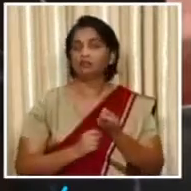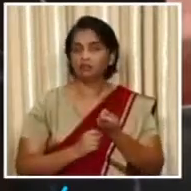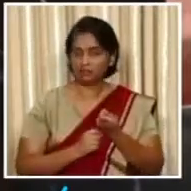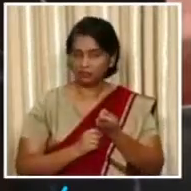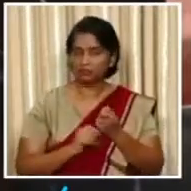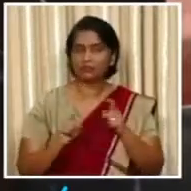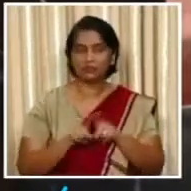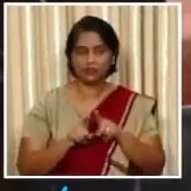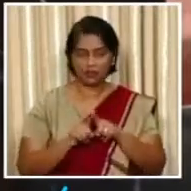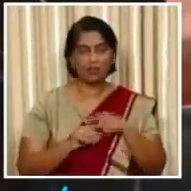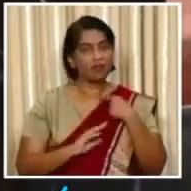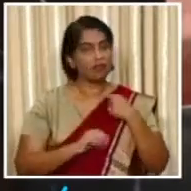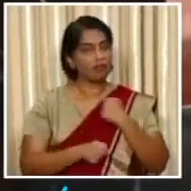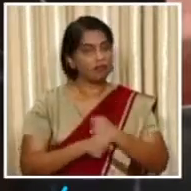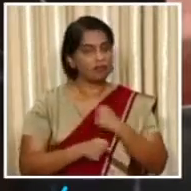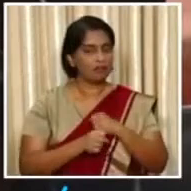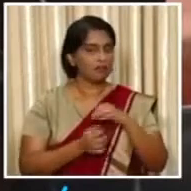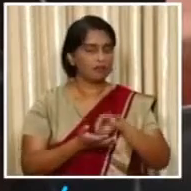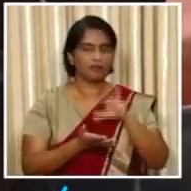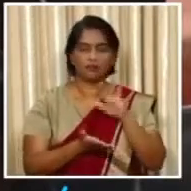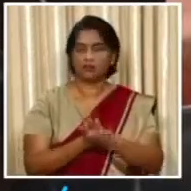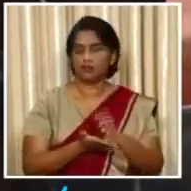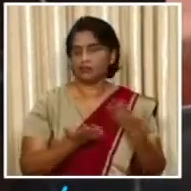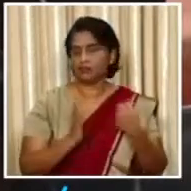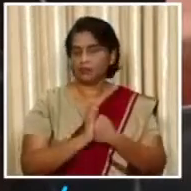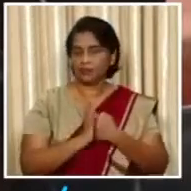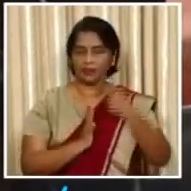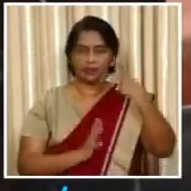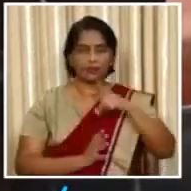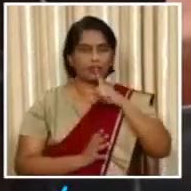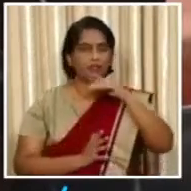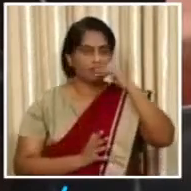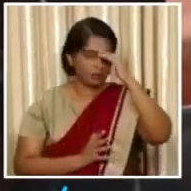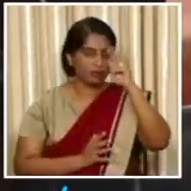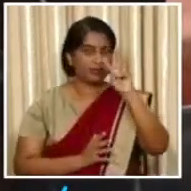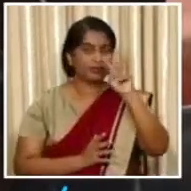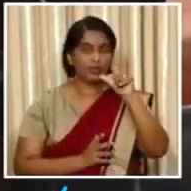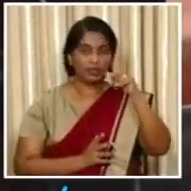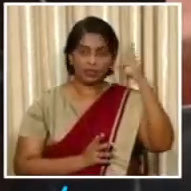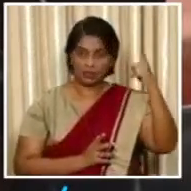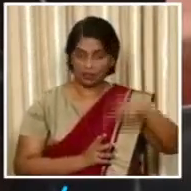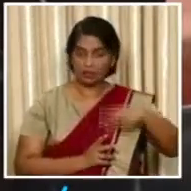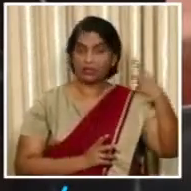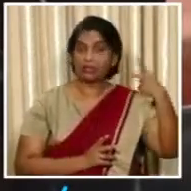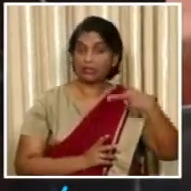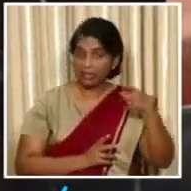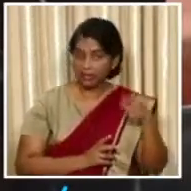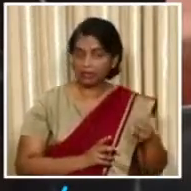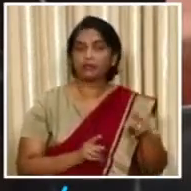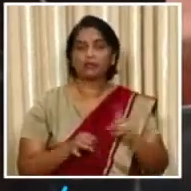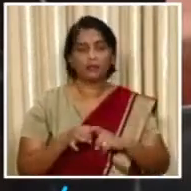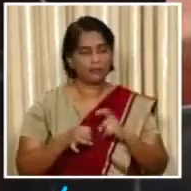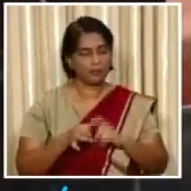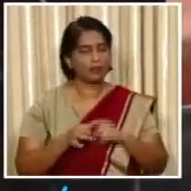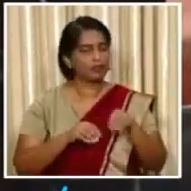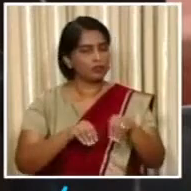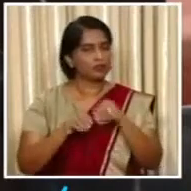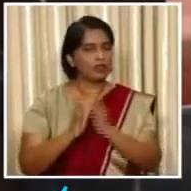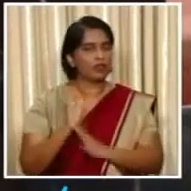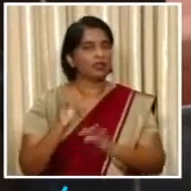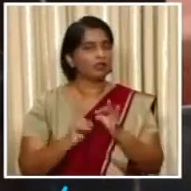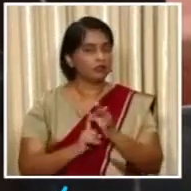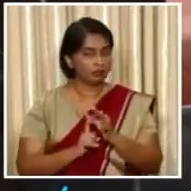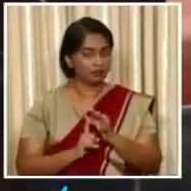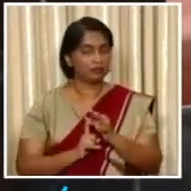இன்னும் தீர்மானிக்கவில்லை. இன்றைய 27/2 கேள்விக்கு கூட விவசாய அமைச்சர் அவர்கள் ஒழுங்கான